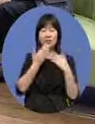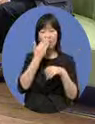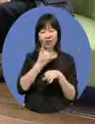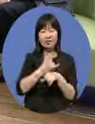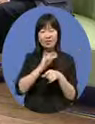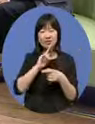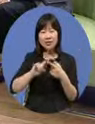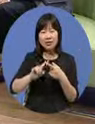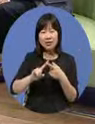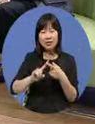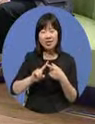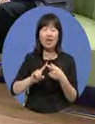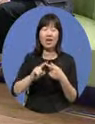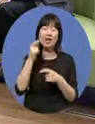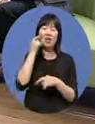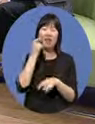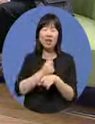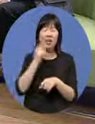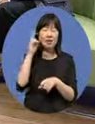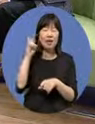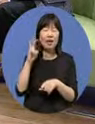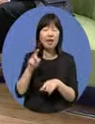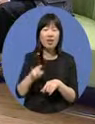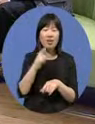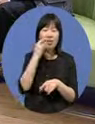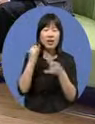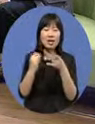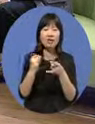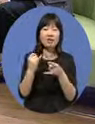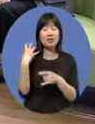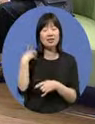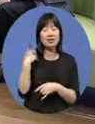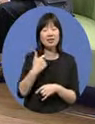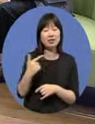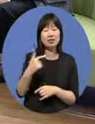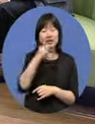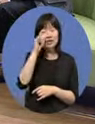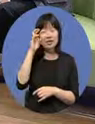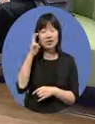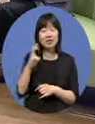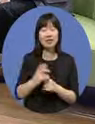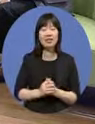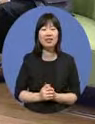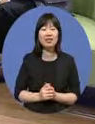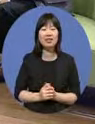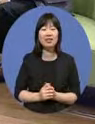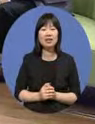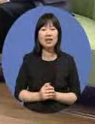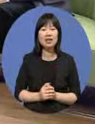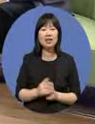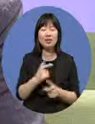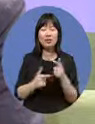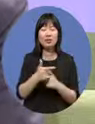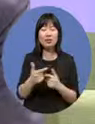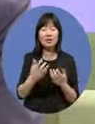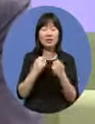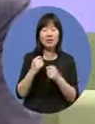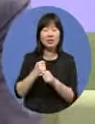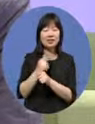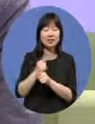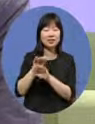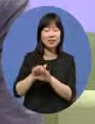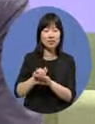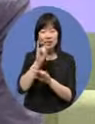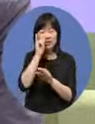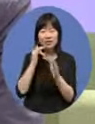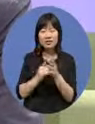걸 가서 먹으면 안 돼. 뭐 이렇게 할 수도 없는 건데 이게 엄마한테 너무 책임을 많이 지어주시는 예. 건 아닌지 모르겠어요. 네. 우리나라 엄마들이 너무 많은 짐을 지고 있는데